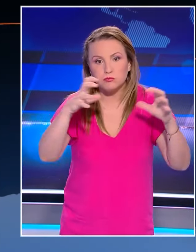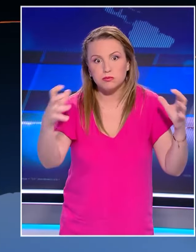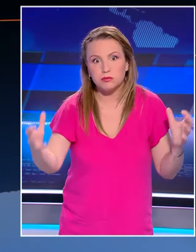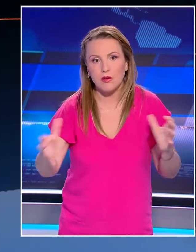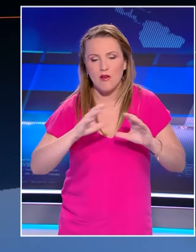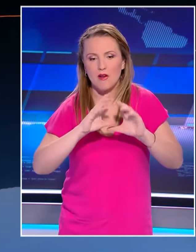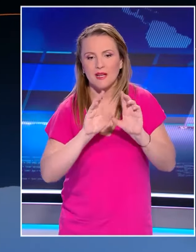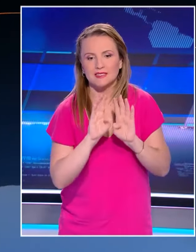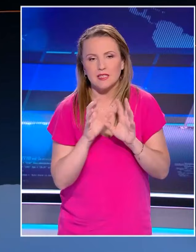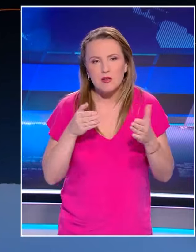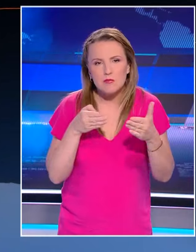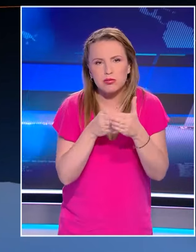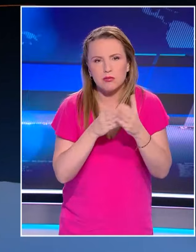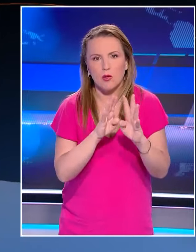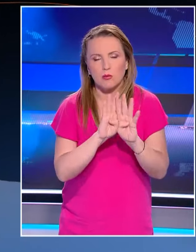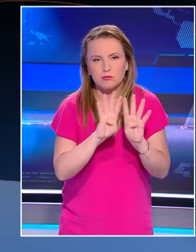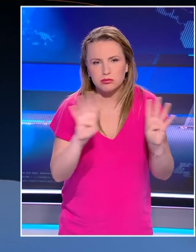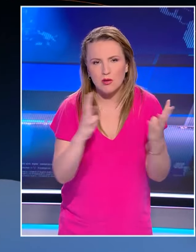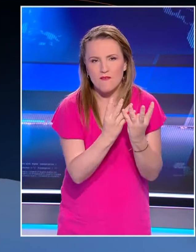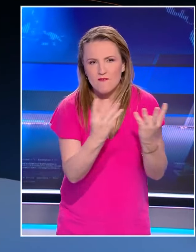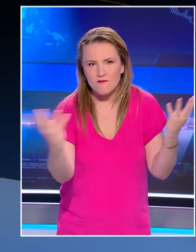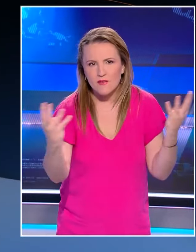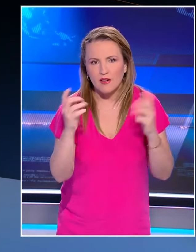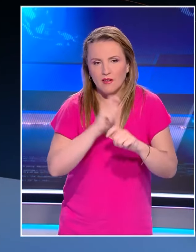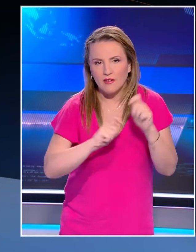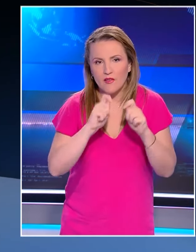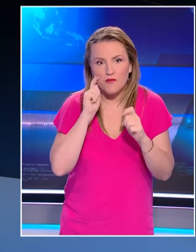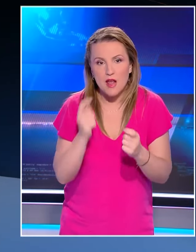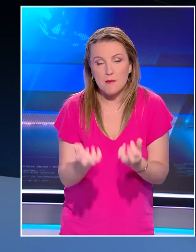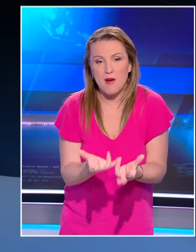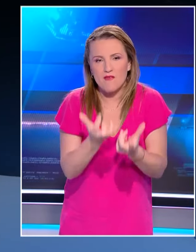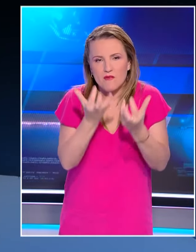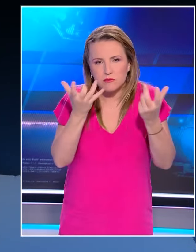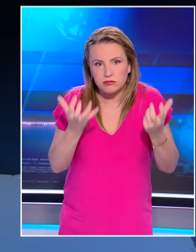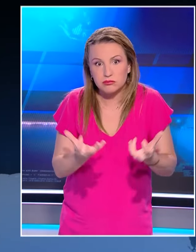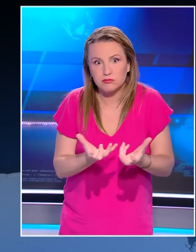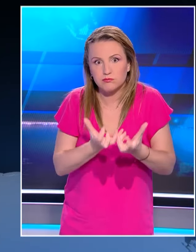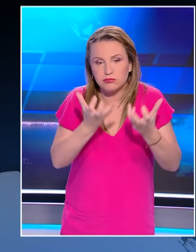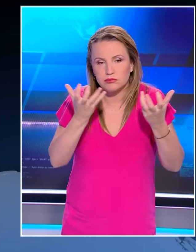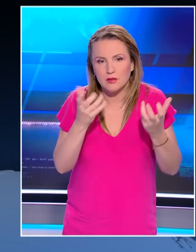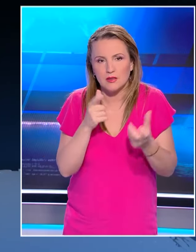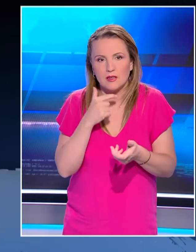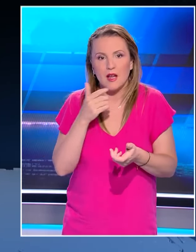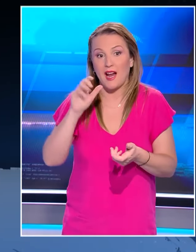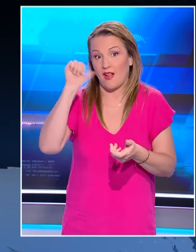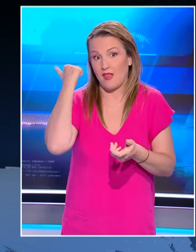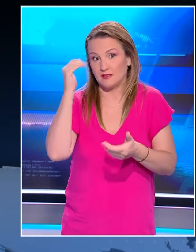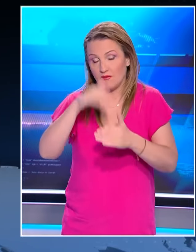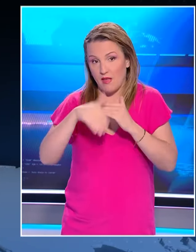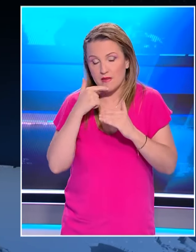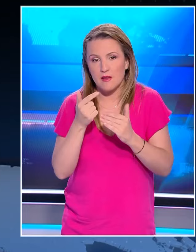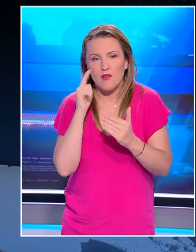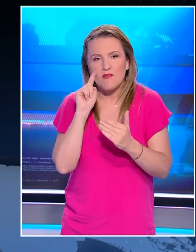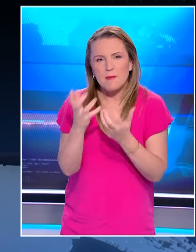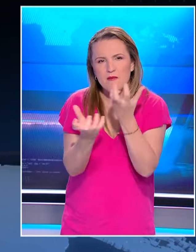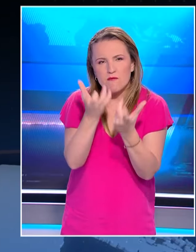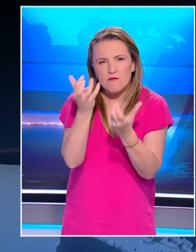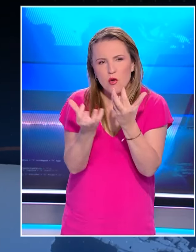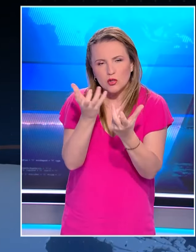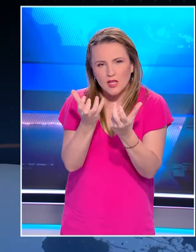μην περάσει στην περιοχή του Μαραθώνα. Βλέπουμε ότι υπάρχει μια αναζωπήρωση. Η φωτιά έχει κάνει τείχος, μπορούμε να